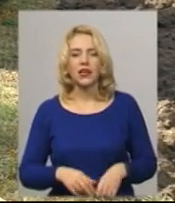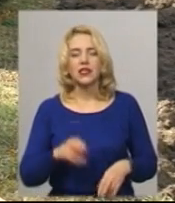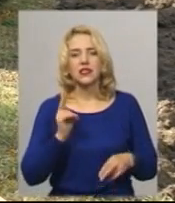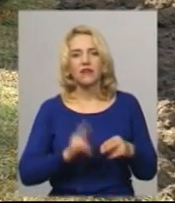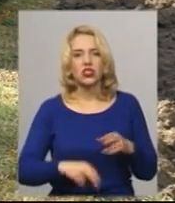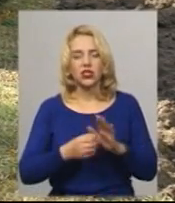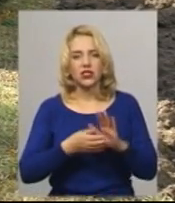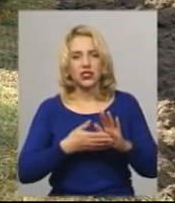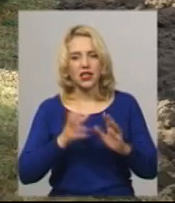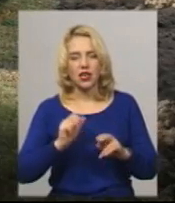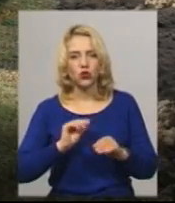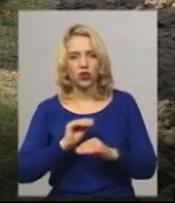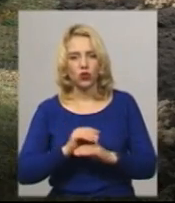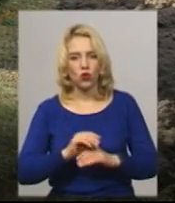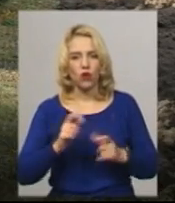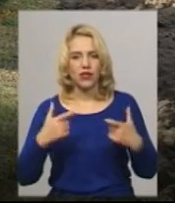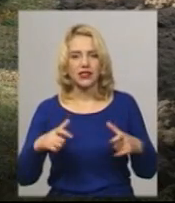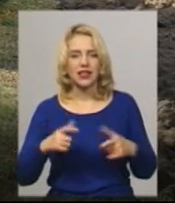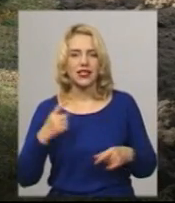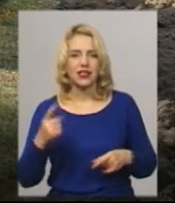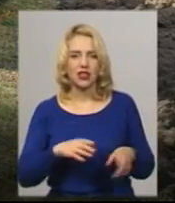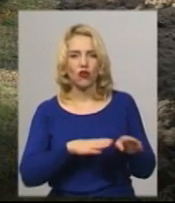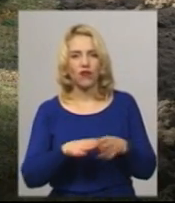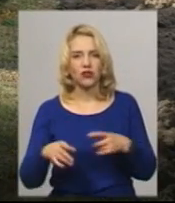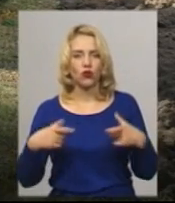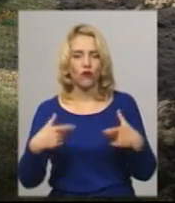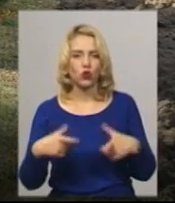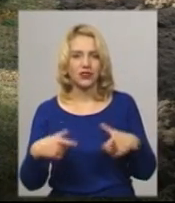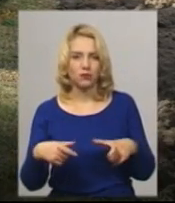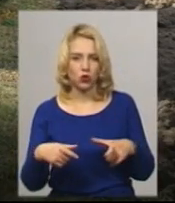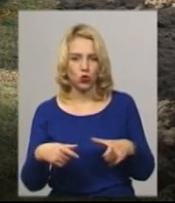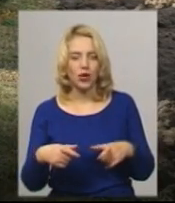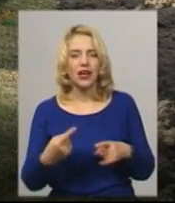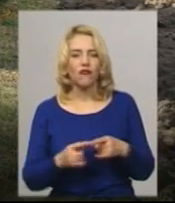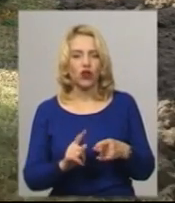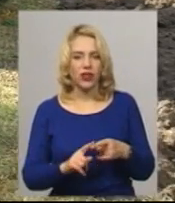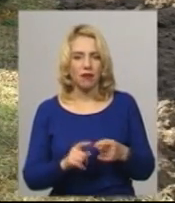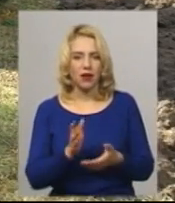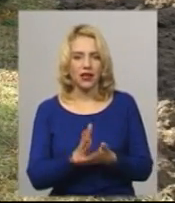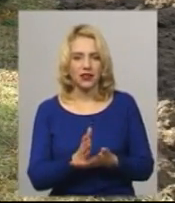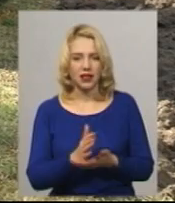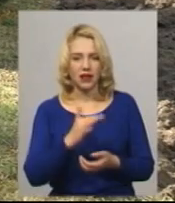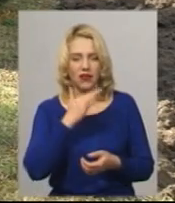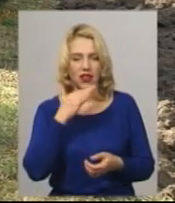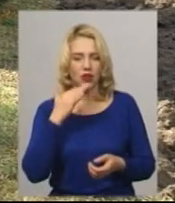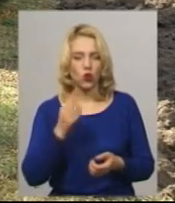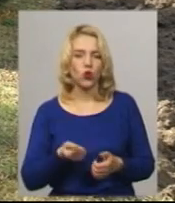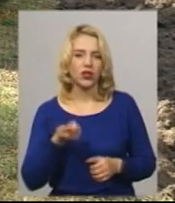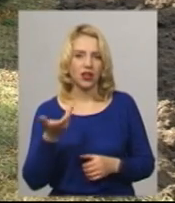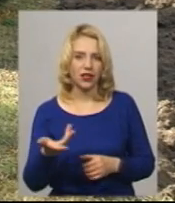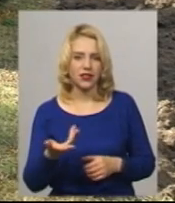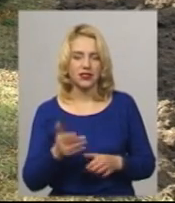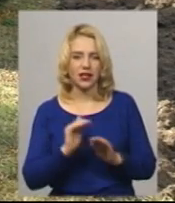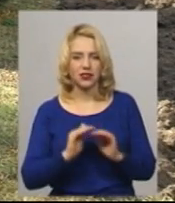Завершилася реєстрація на додаткову сесію єдиного фахового іспиту. Вона має не досить велику кількість